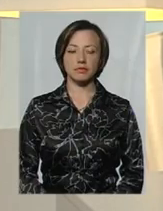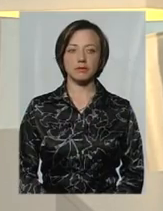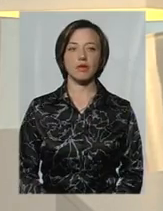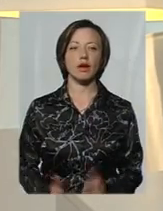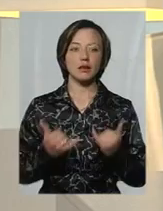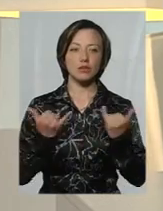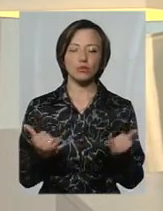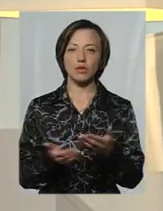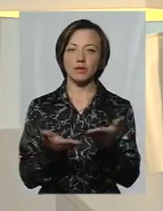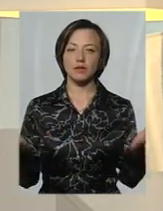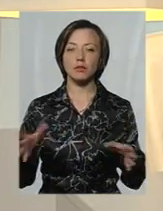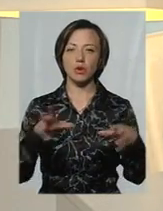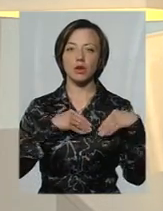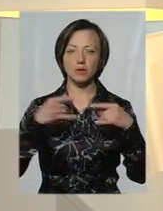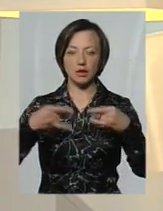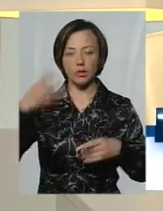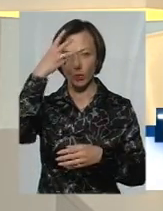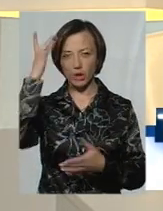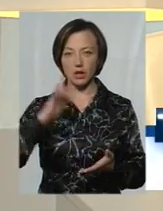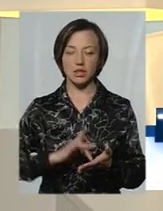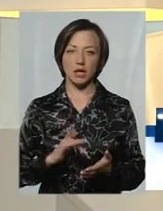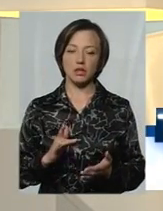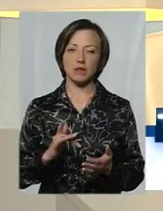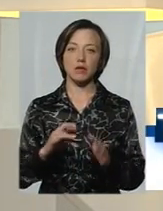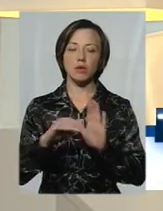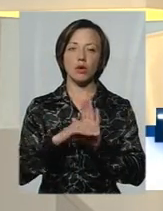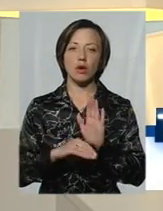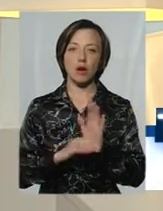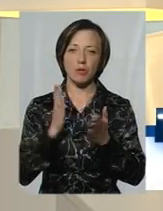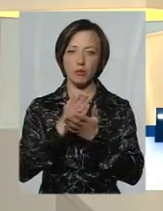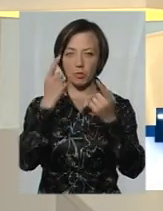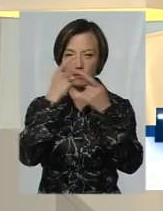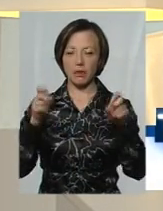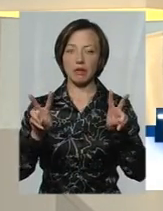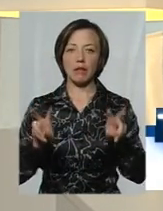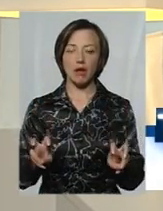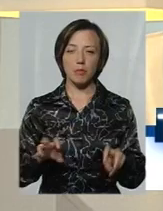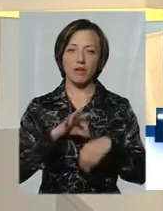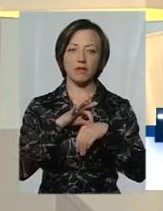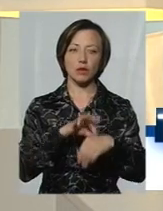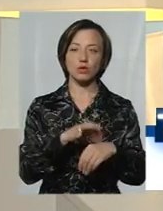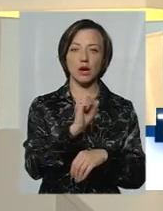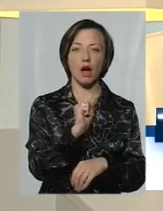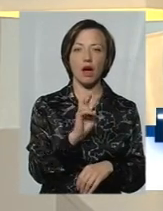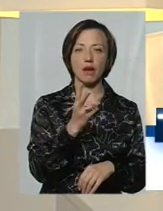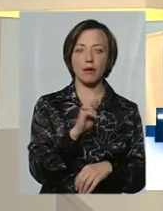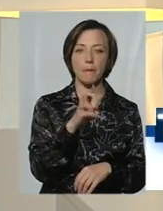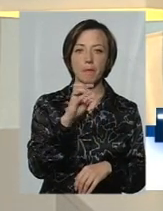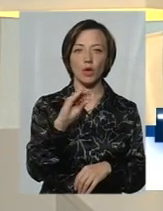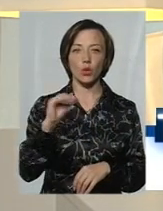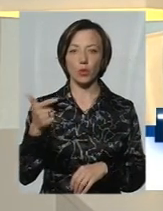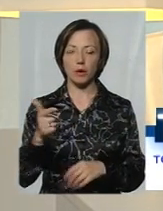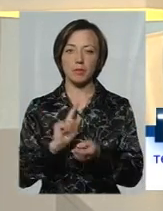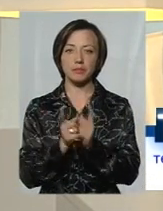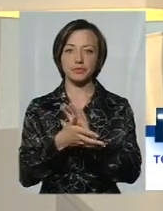і шанування усім, хто у цій порі разом із телеканалом «Поділля Центр». На часі в прямому ефірі тема. Я Анна Бендюк, переклад на жестову мову Ольги Рибак.